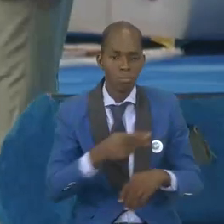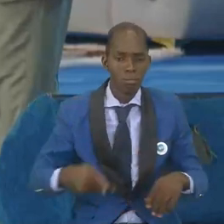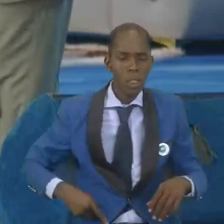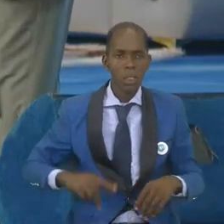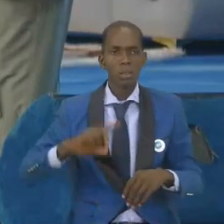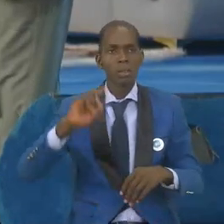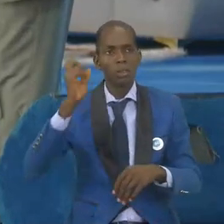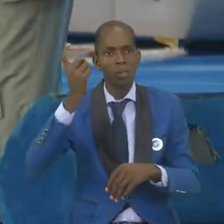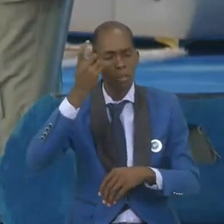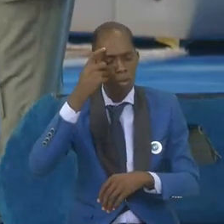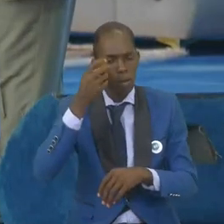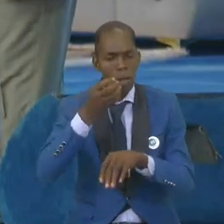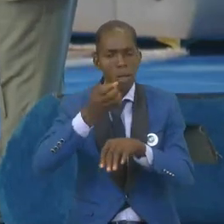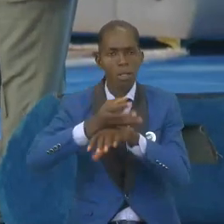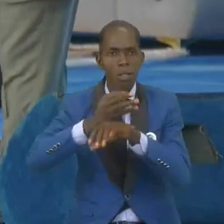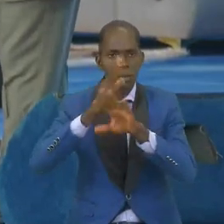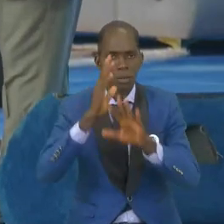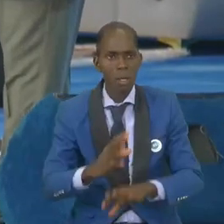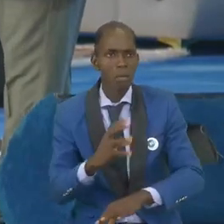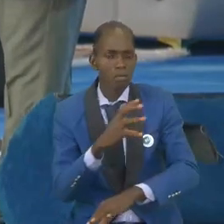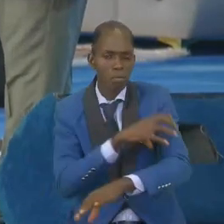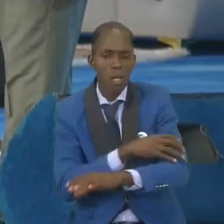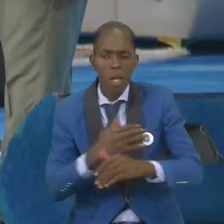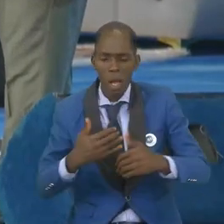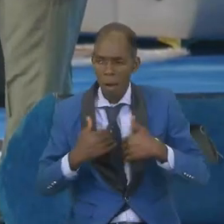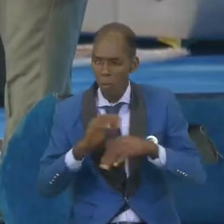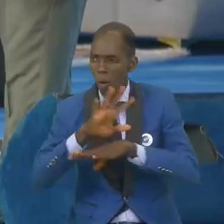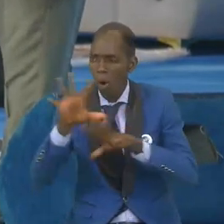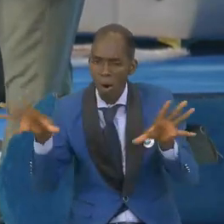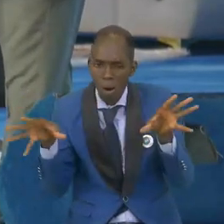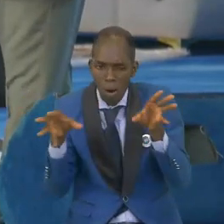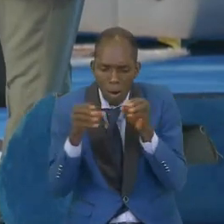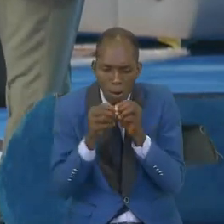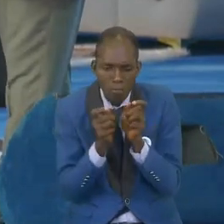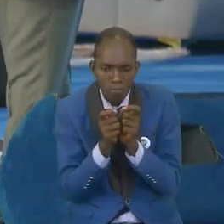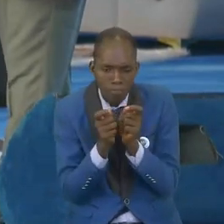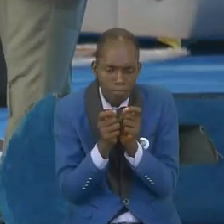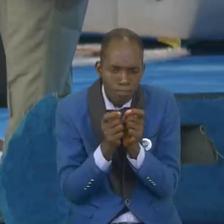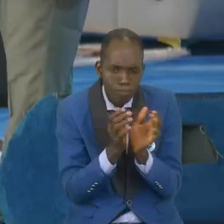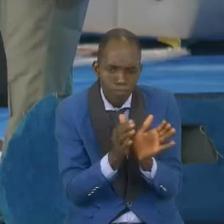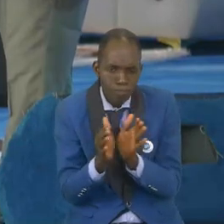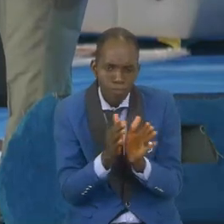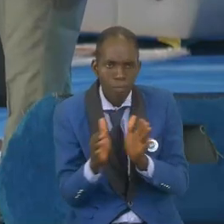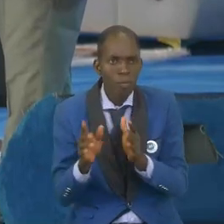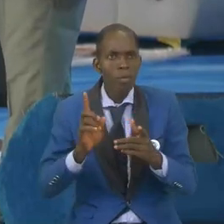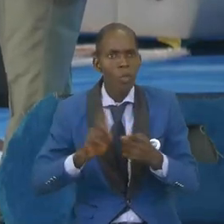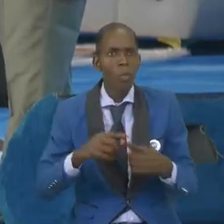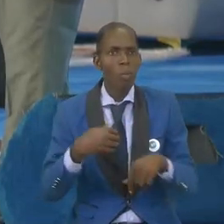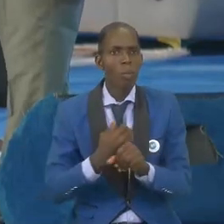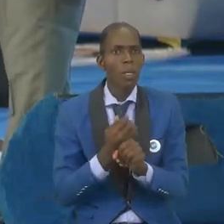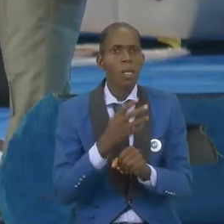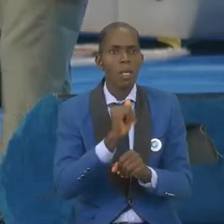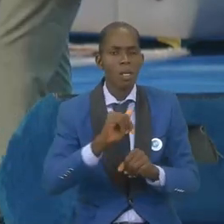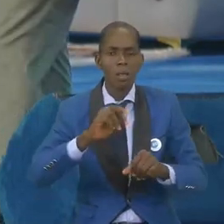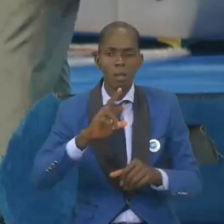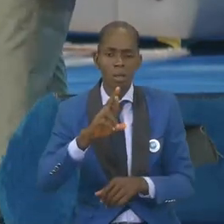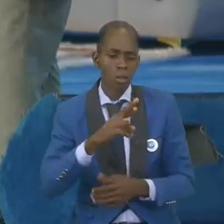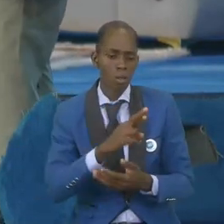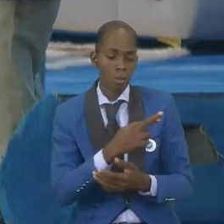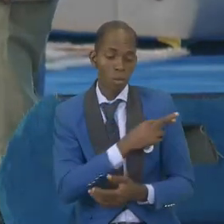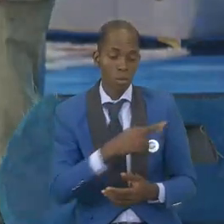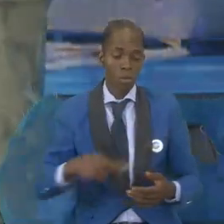les intendants, les satrapes, les conseillers et les gouverneurs sont d'avis qu'il soit publié